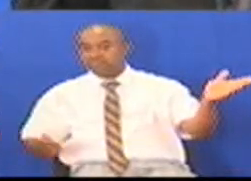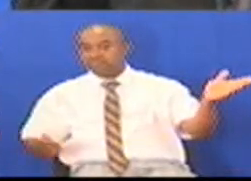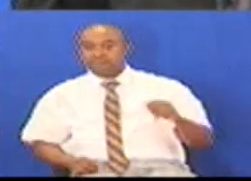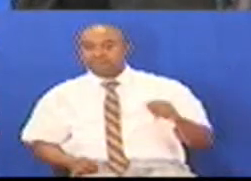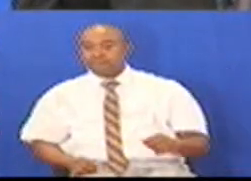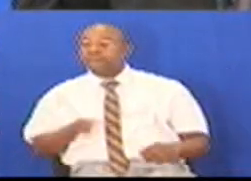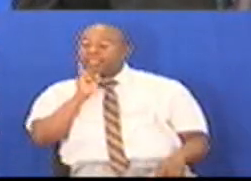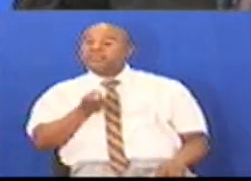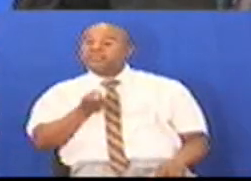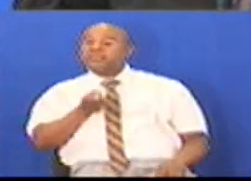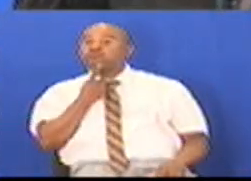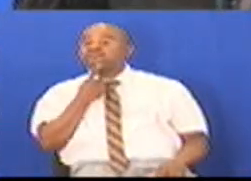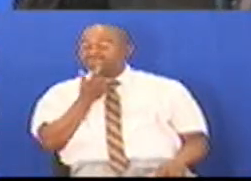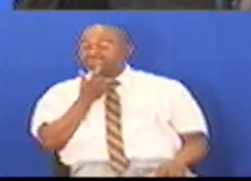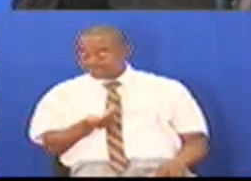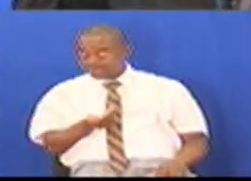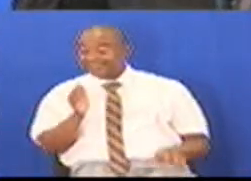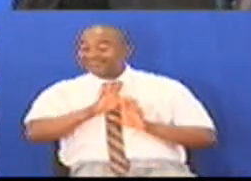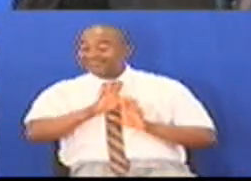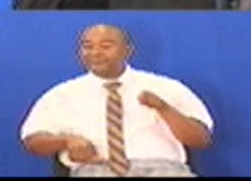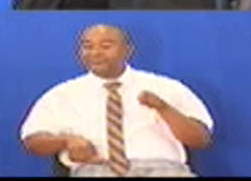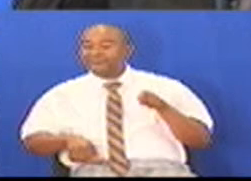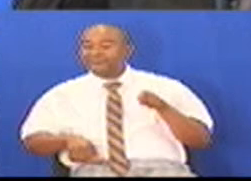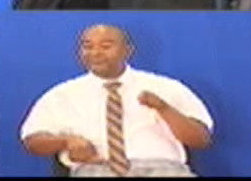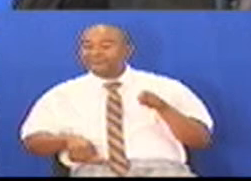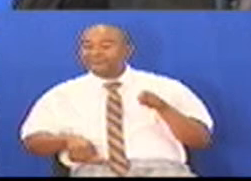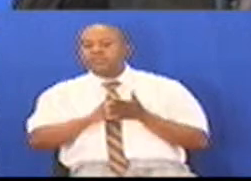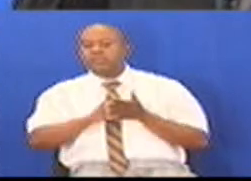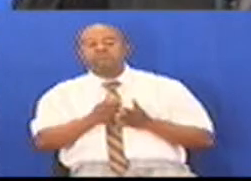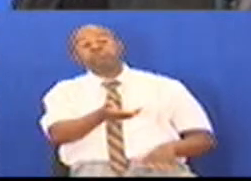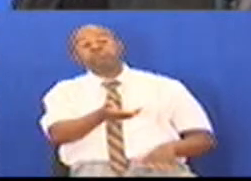na kujibiwa tayari. Katibu,